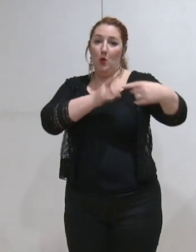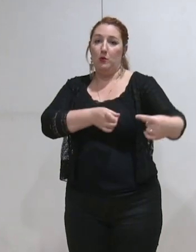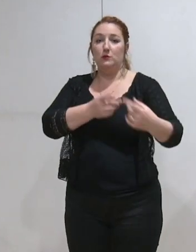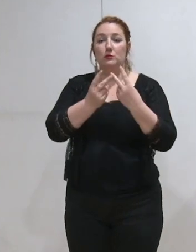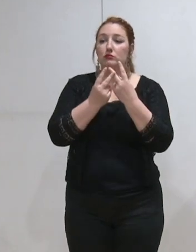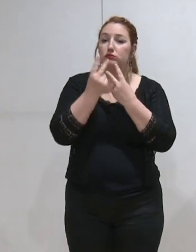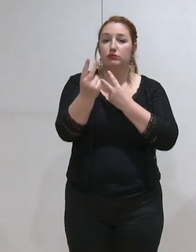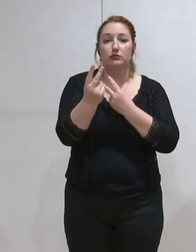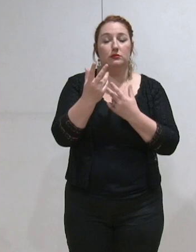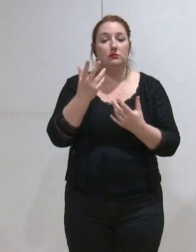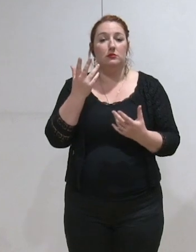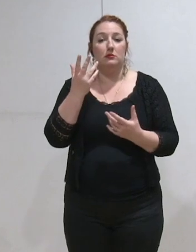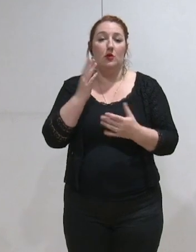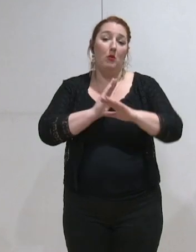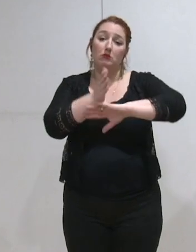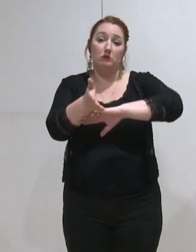prudum